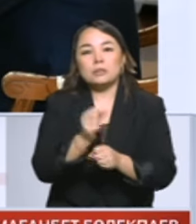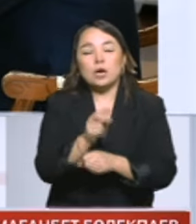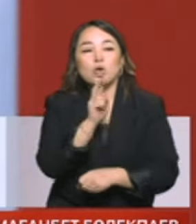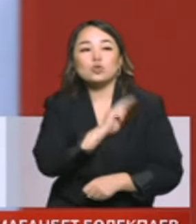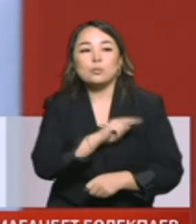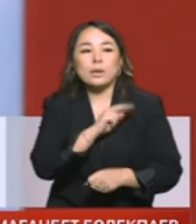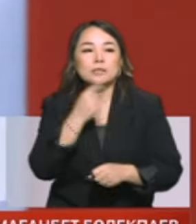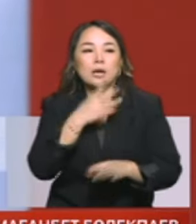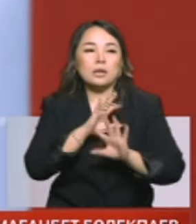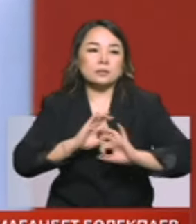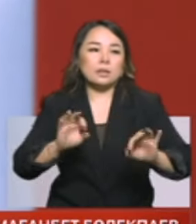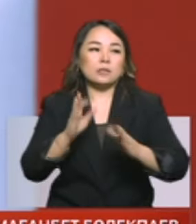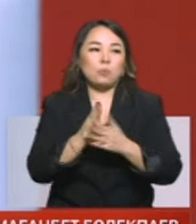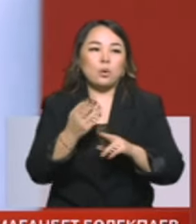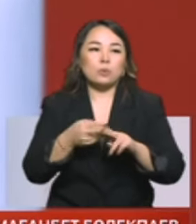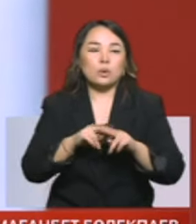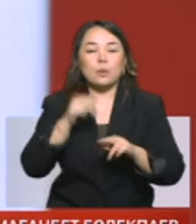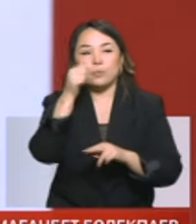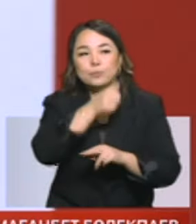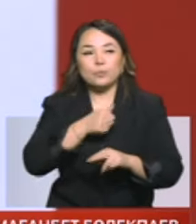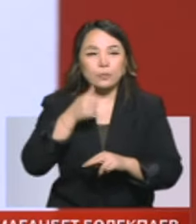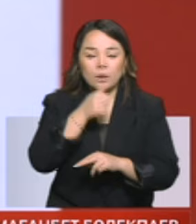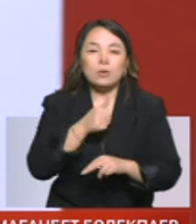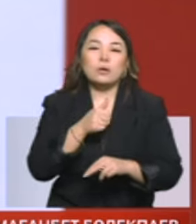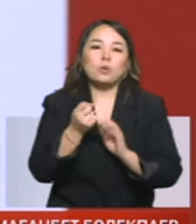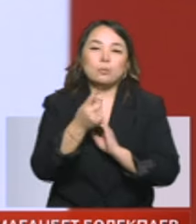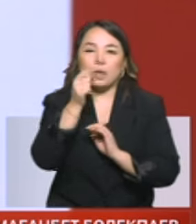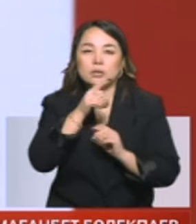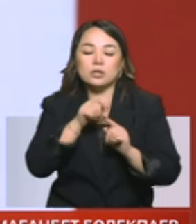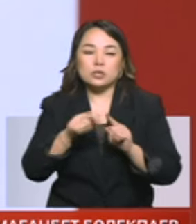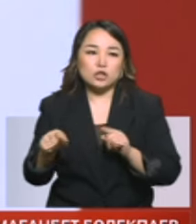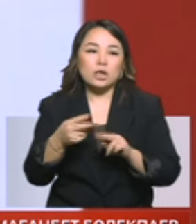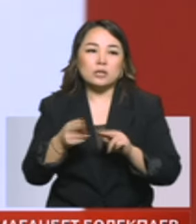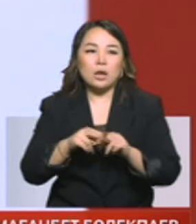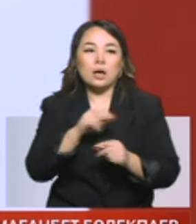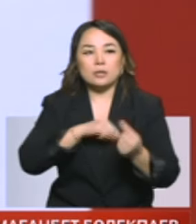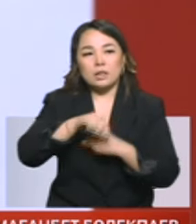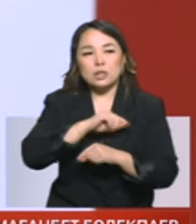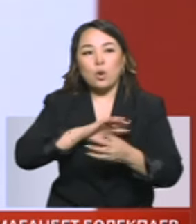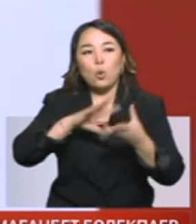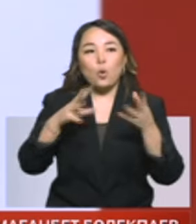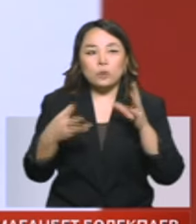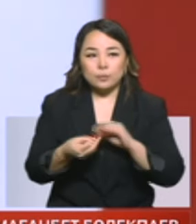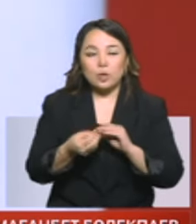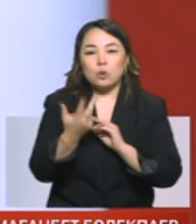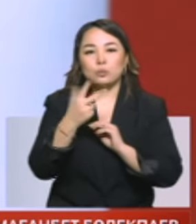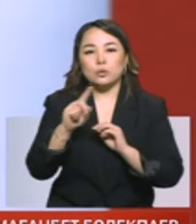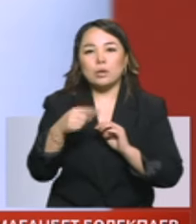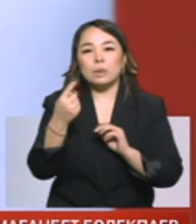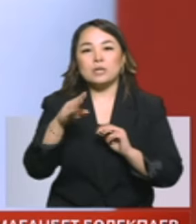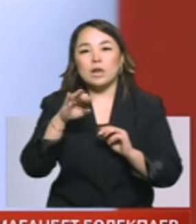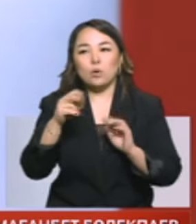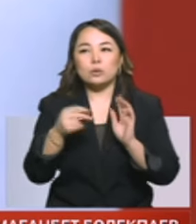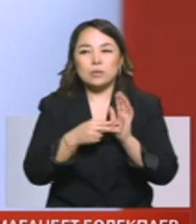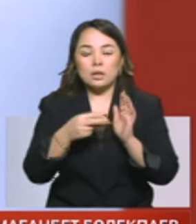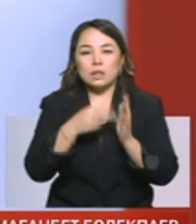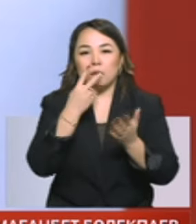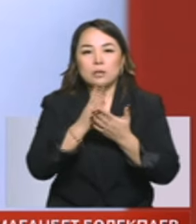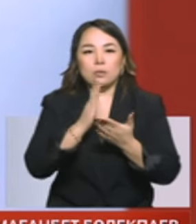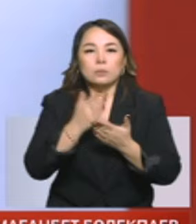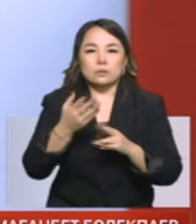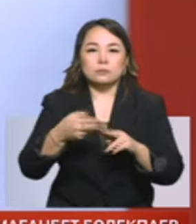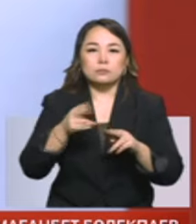жұмыстар баяндалды. Былтырғы 11 айдың ішінде өңірдегі кәсіпкерлік өнімнің көлемі 3,1 триллион теңгені